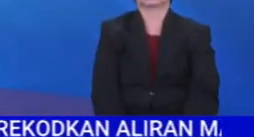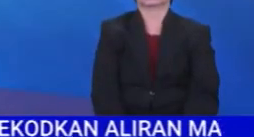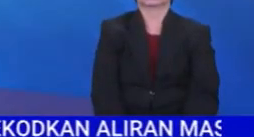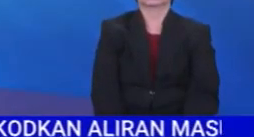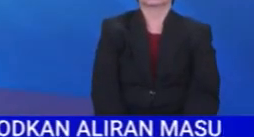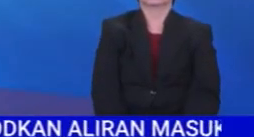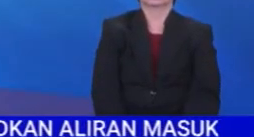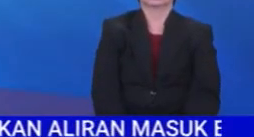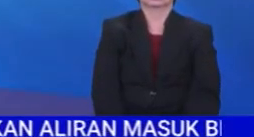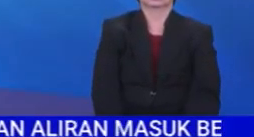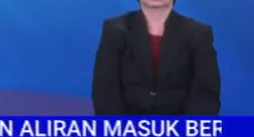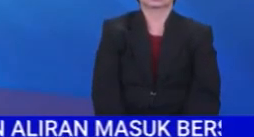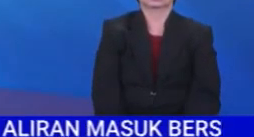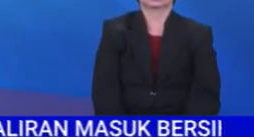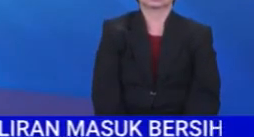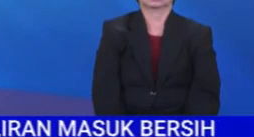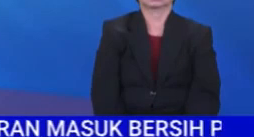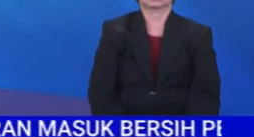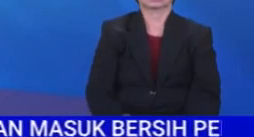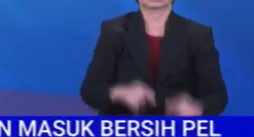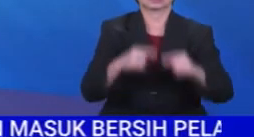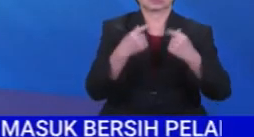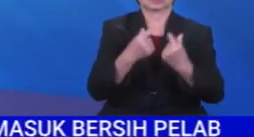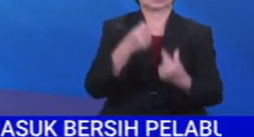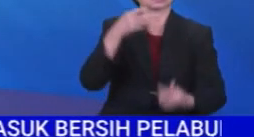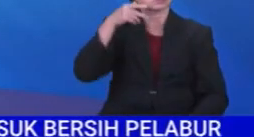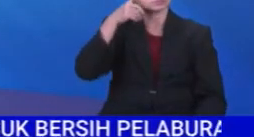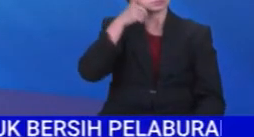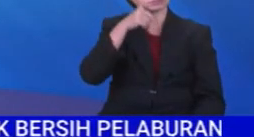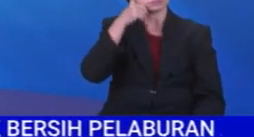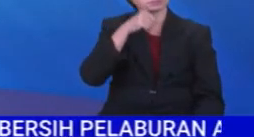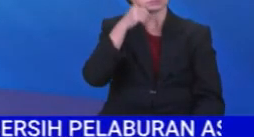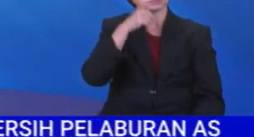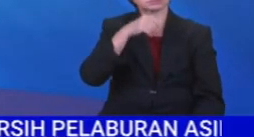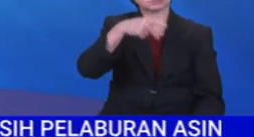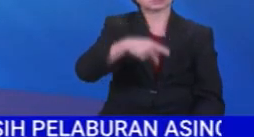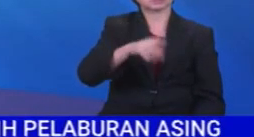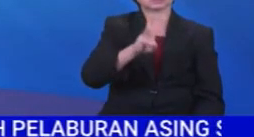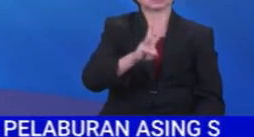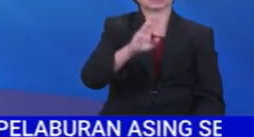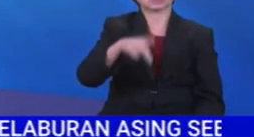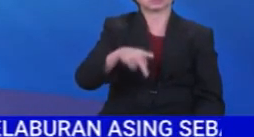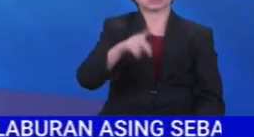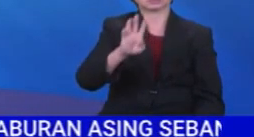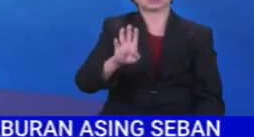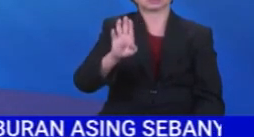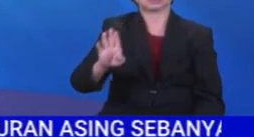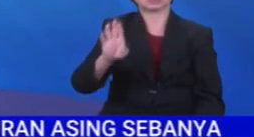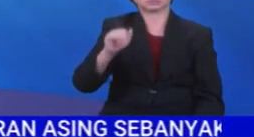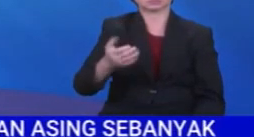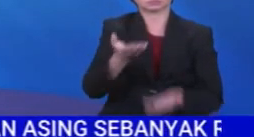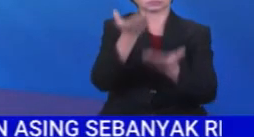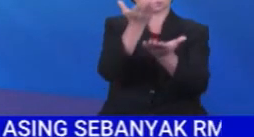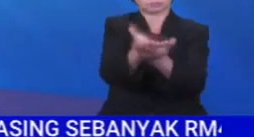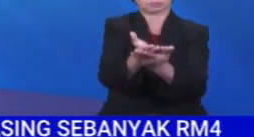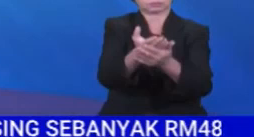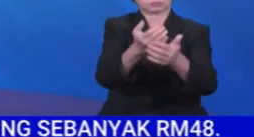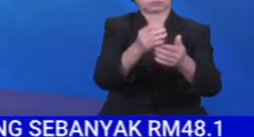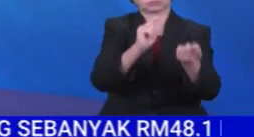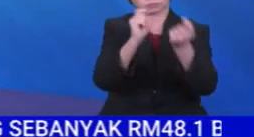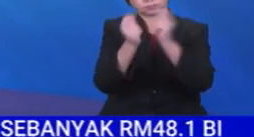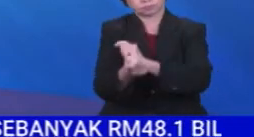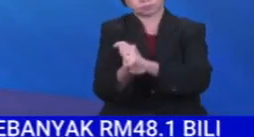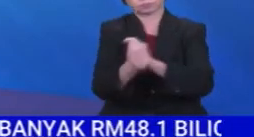baik sementara itu pergerakan wanita Pati pesaka Bumiputera bersatu pida bybybyby telah mencadangkan beberapa